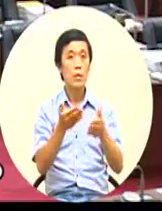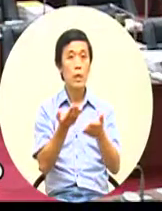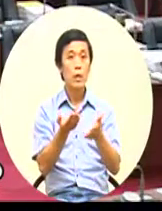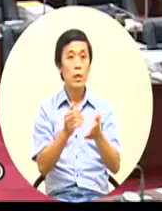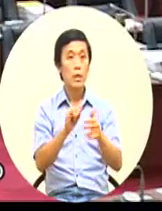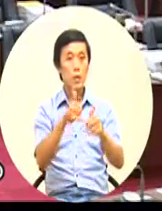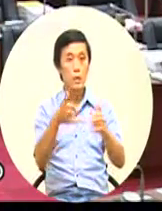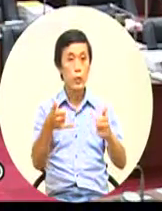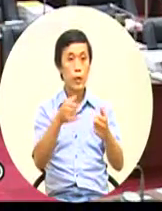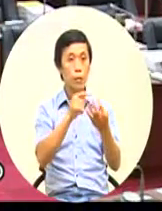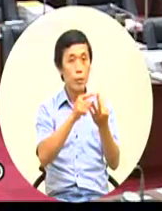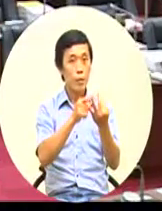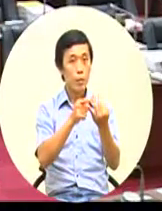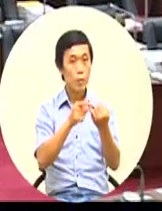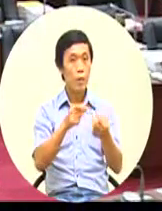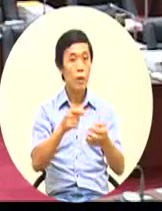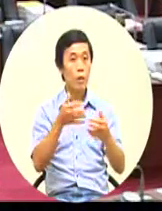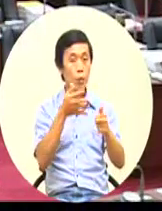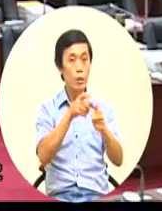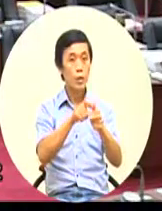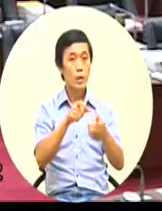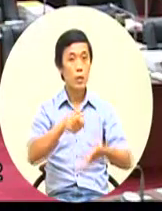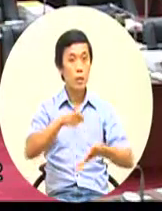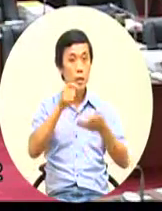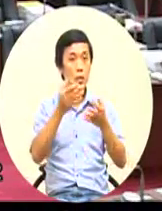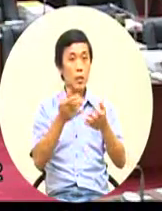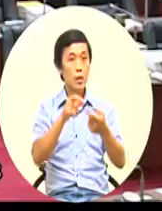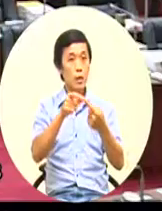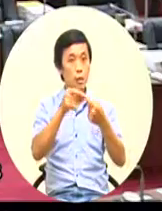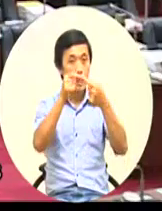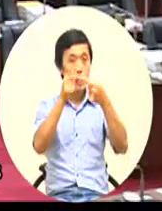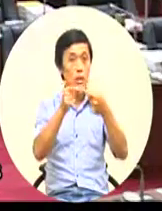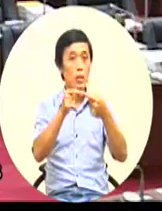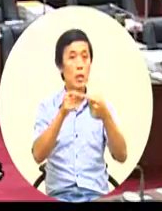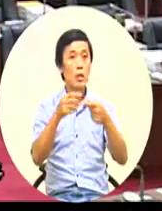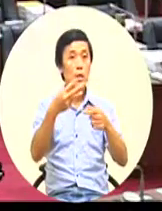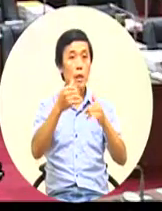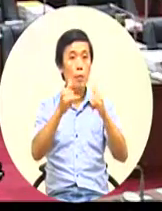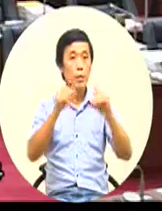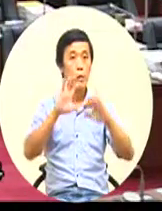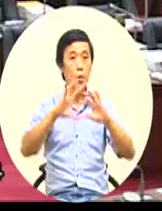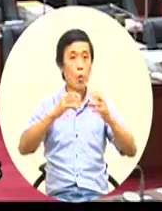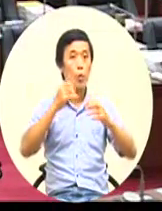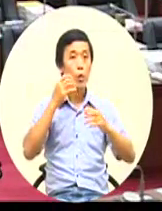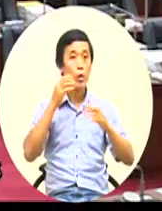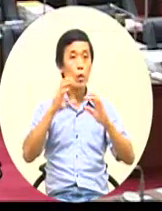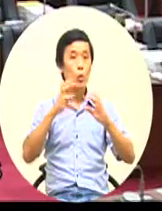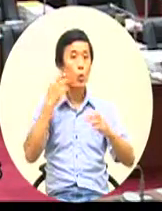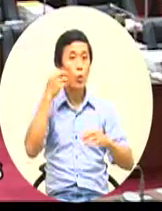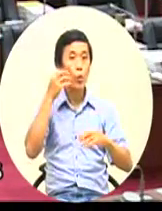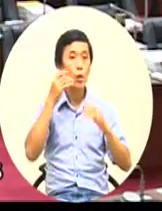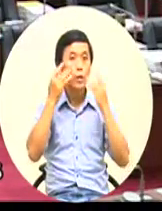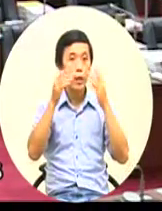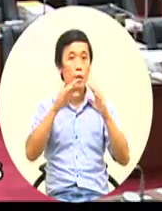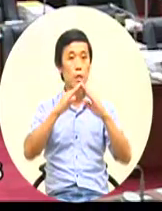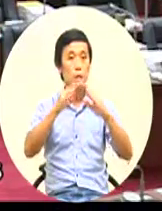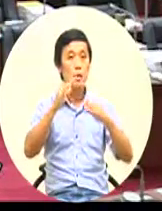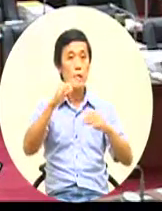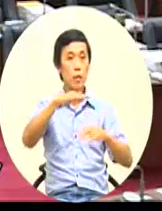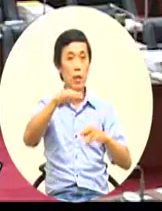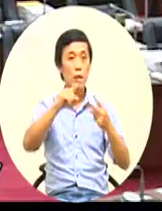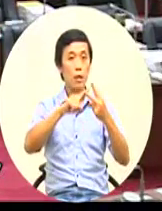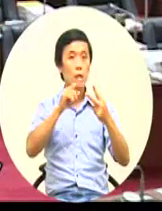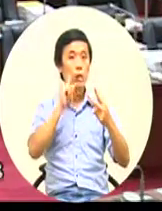员所提出的问题，包含第一个三民果菜市场，第二个左营旧左营国中，第三